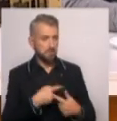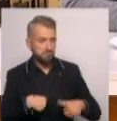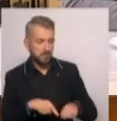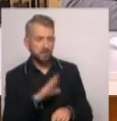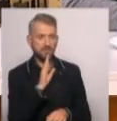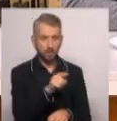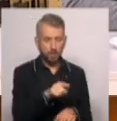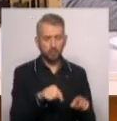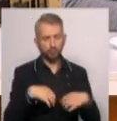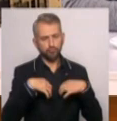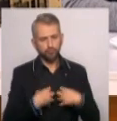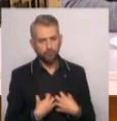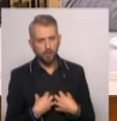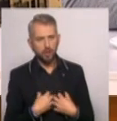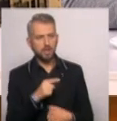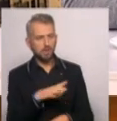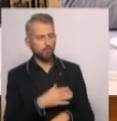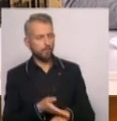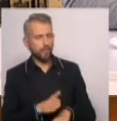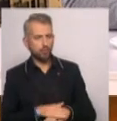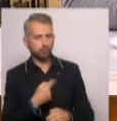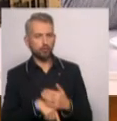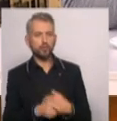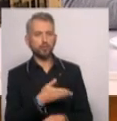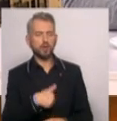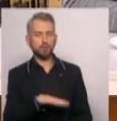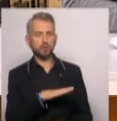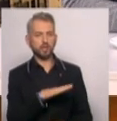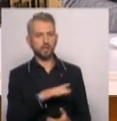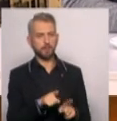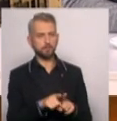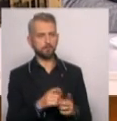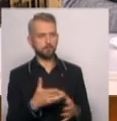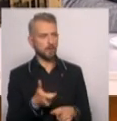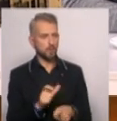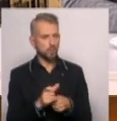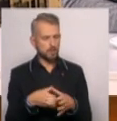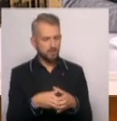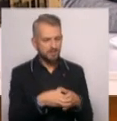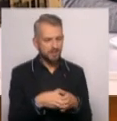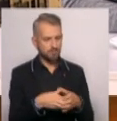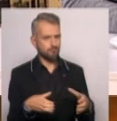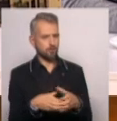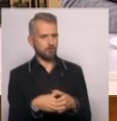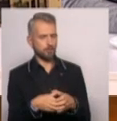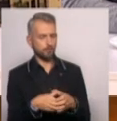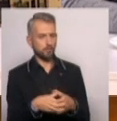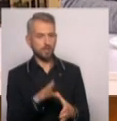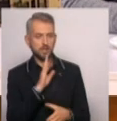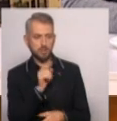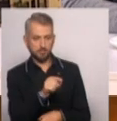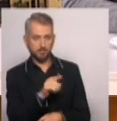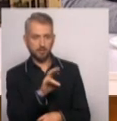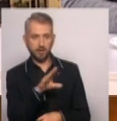видно. Да, що їй дуже важко було, оскільки ми були, ну, таким дуже цільним колективом, і Наталя була,